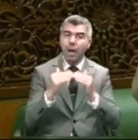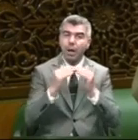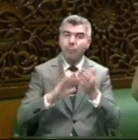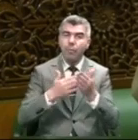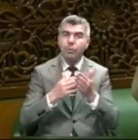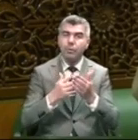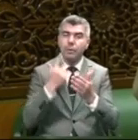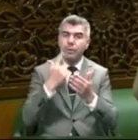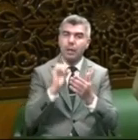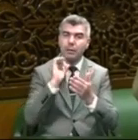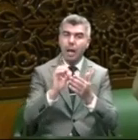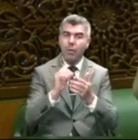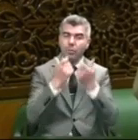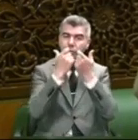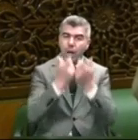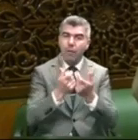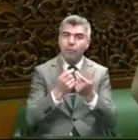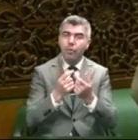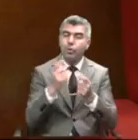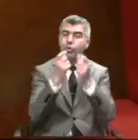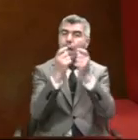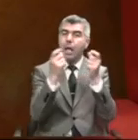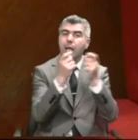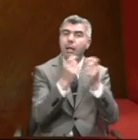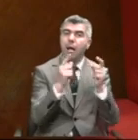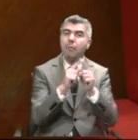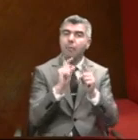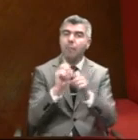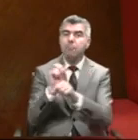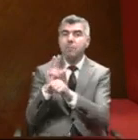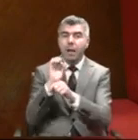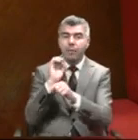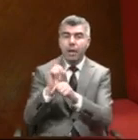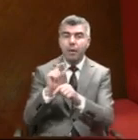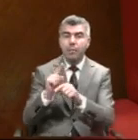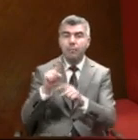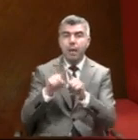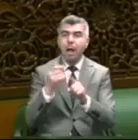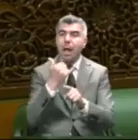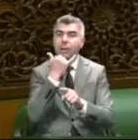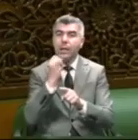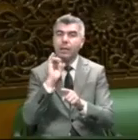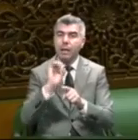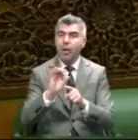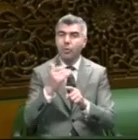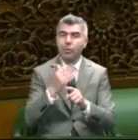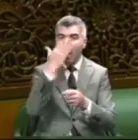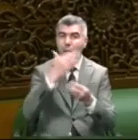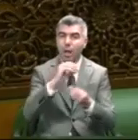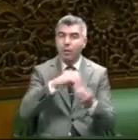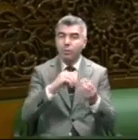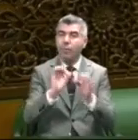وتتبع مراقبه الشركات الوكاله الاسفار حتى لا يقع التجاوز الذي تؤثر على اداء الحجاج لمناسكهم